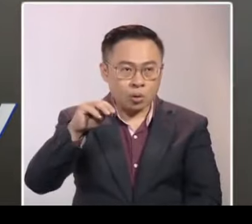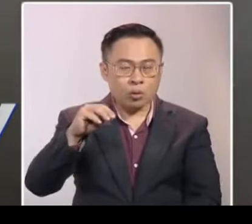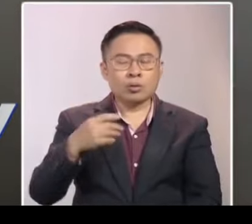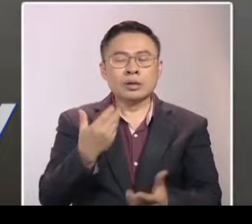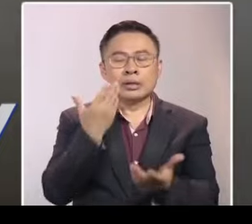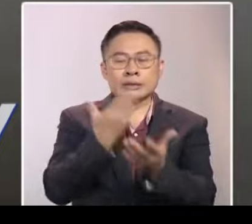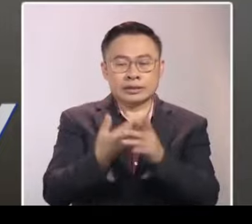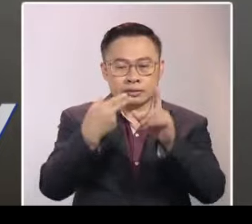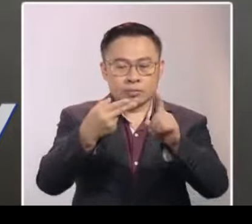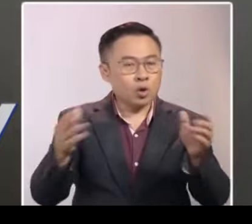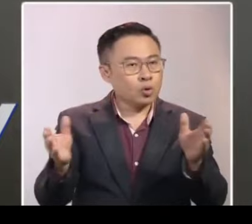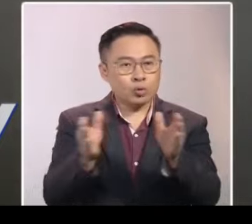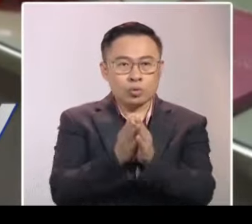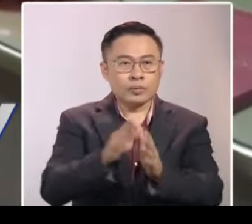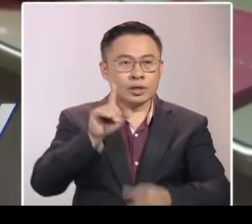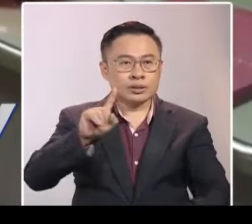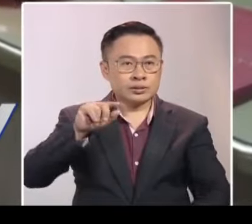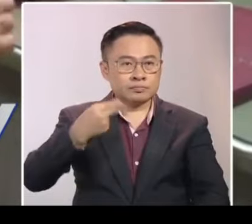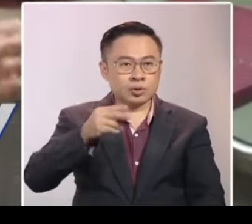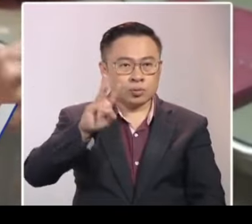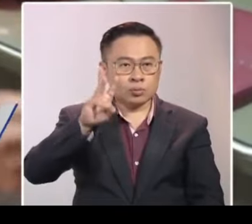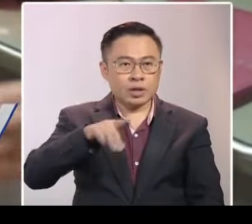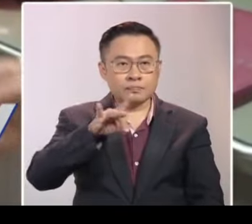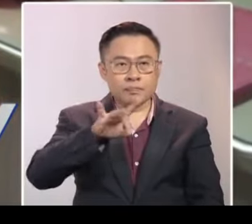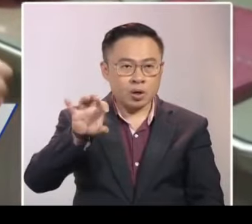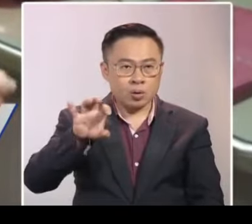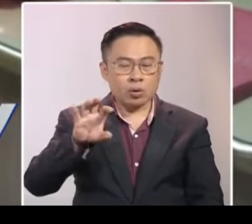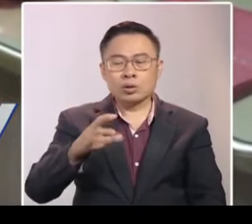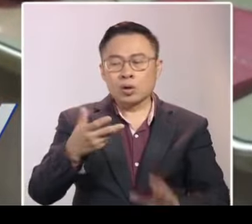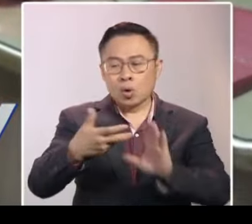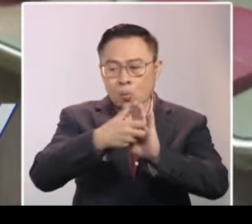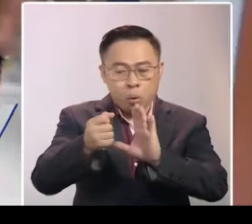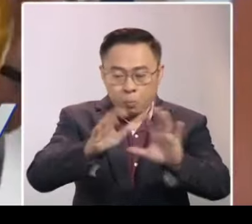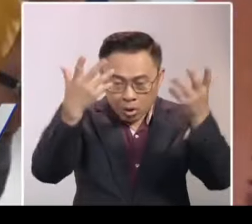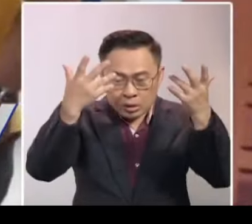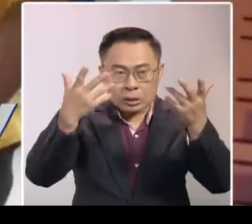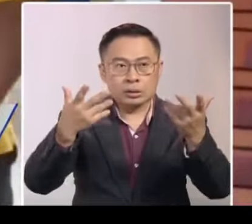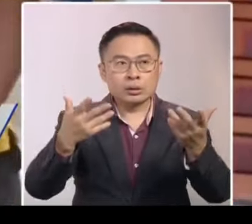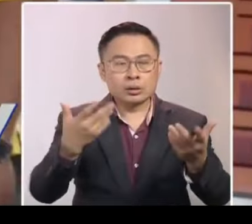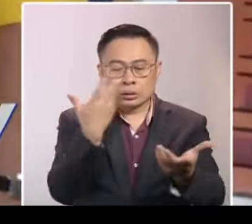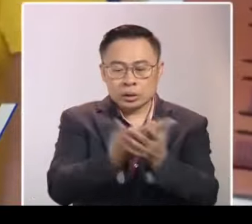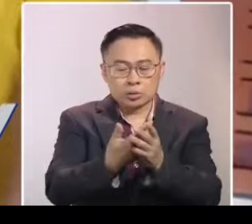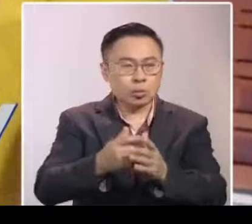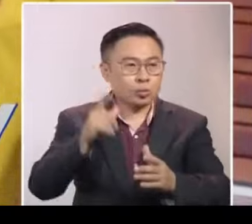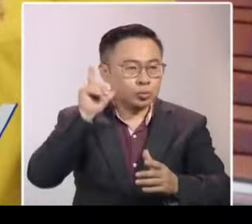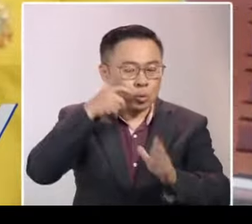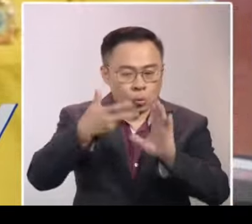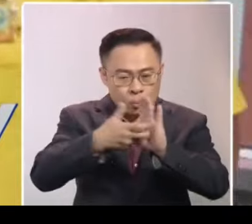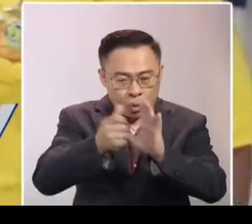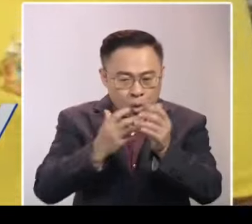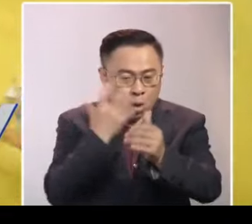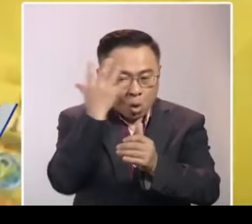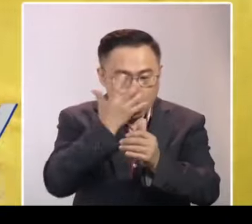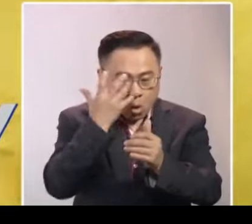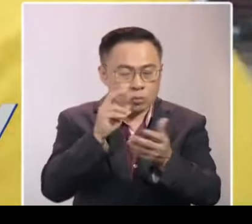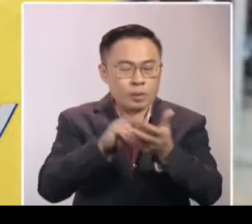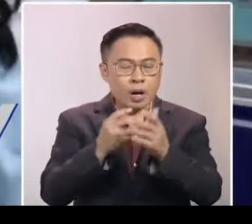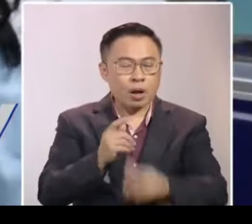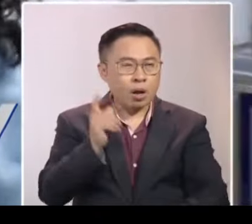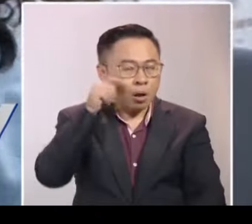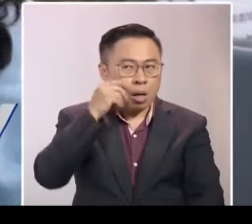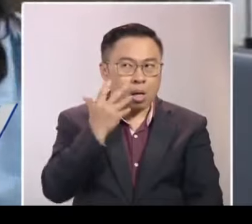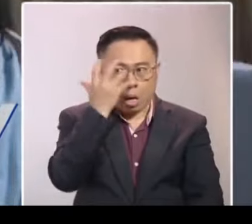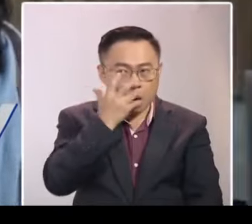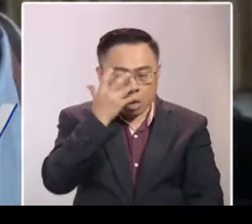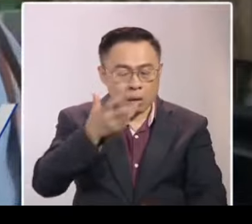นี้ไม่มีเงินติดบัญชีเลยแม้แต่บาทเดียวพี่บัวทองเล่าให้ฟังแบบนี้ว่าเงินหมื่นที่รัฐบาลแจกเนี่ยไปกดออกมาตั้งแต่